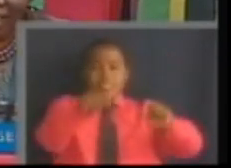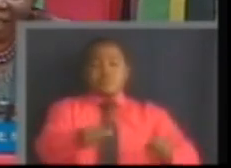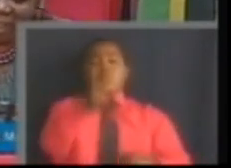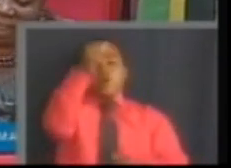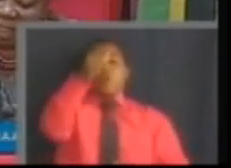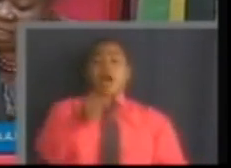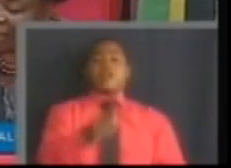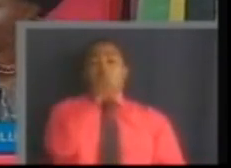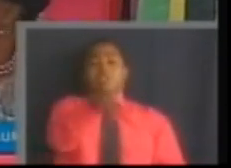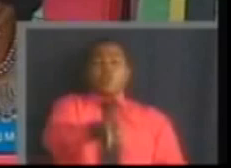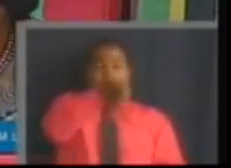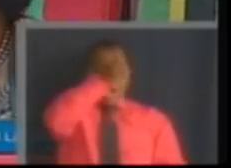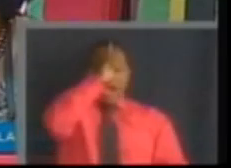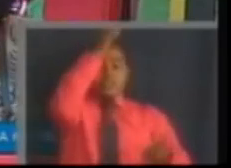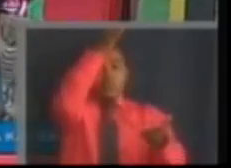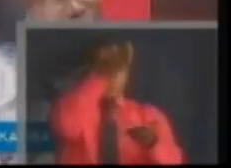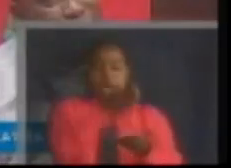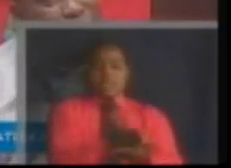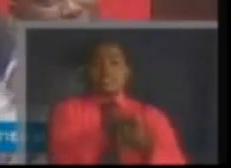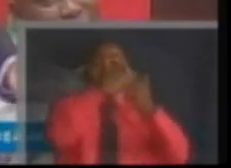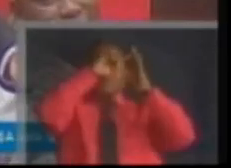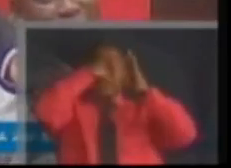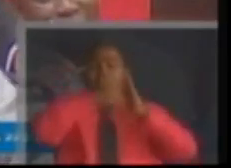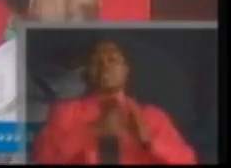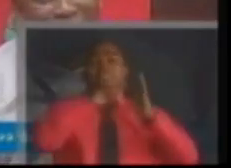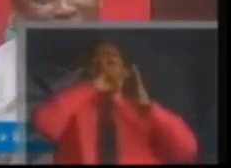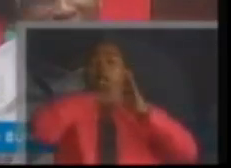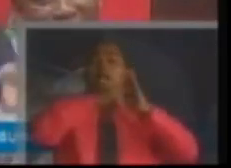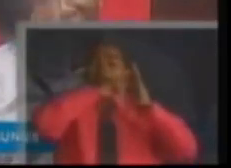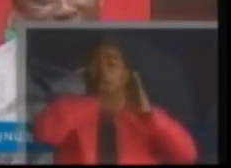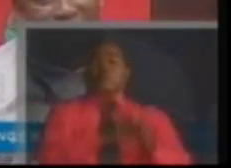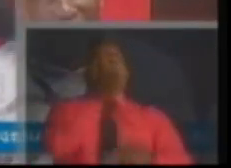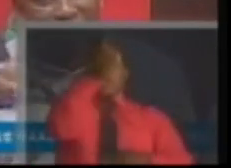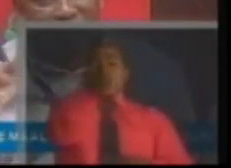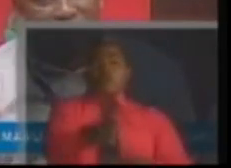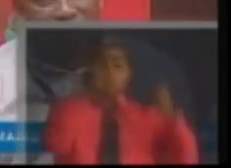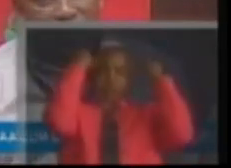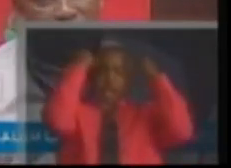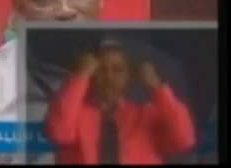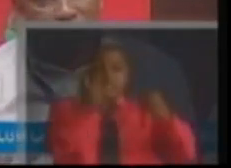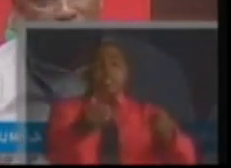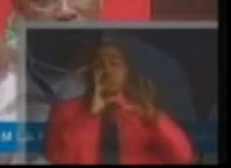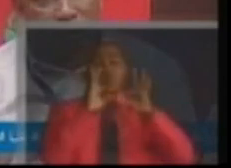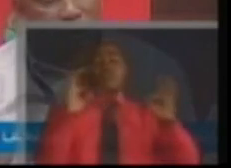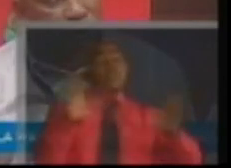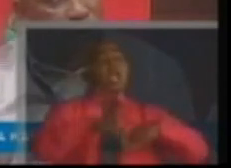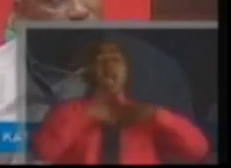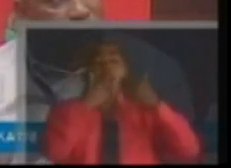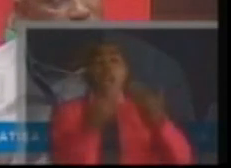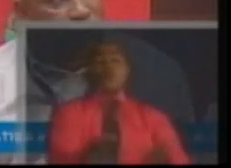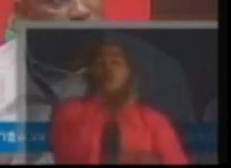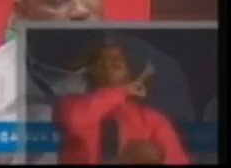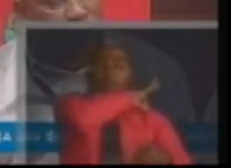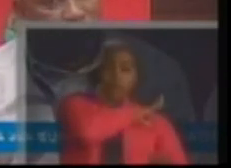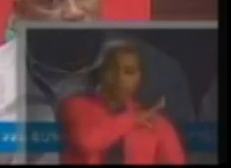ni lazima watu watakuwa wakali kuhakikisha kwamba masharti ya kanuni yanakuwepo na yanaheshimiwa. Hakuna mamlaka ya mwenyekiti